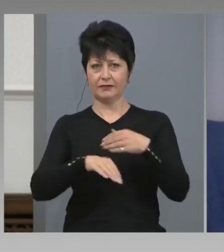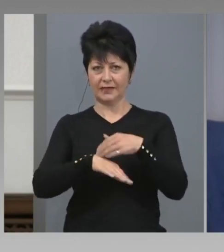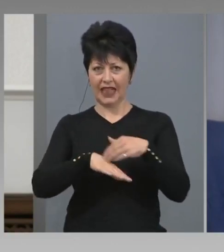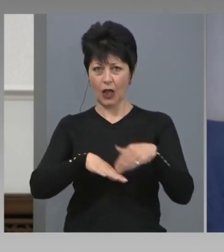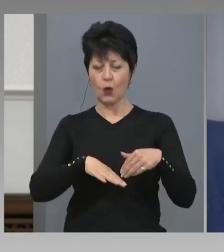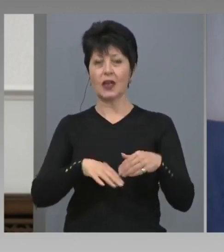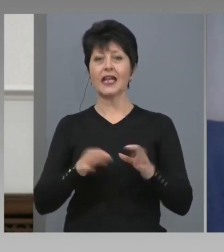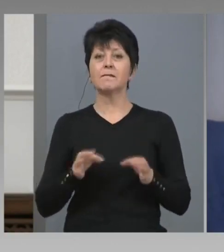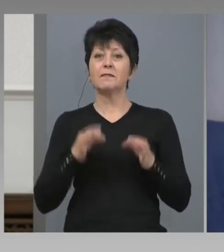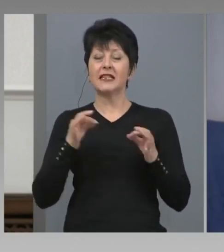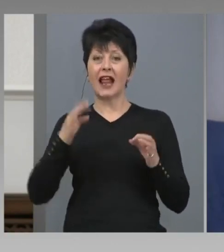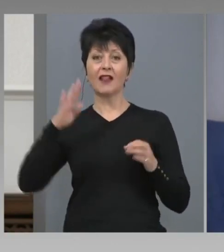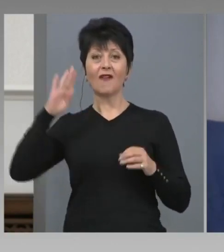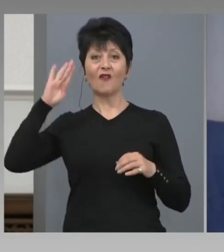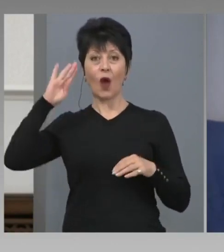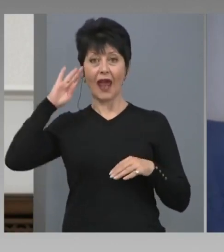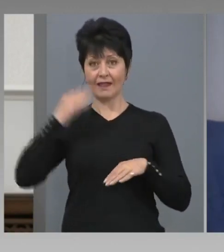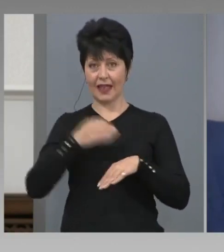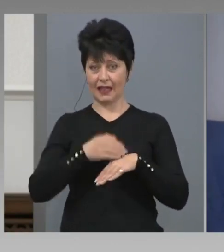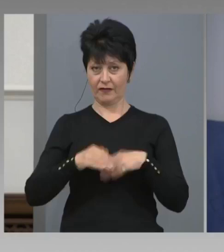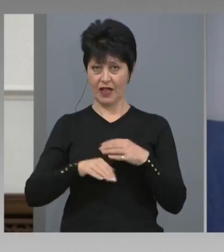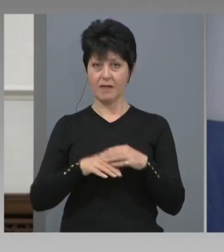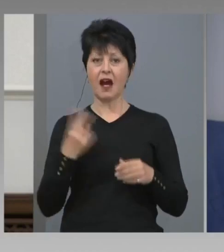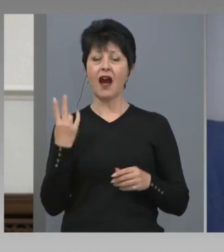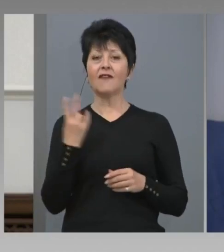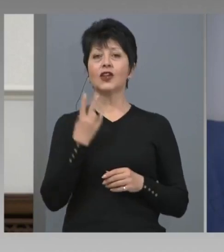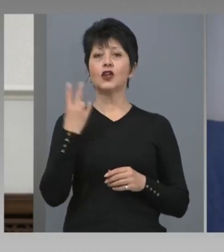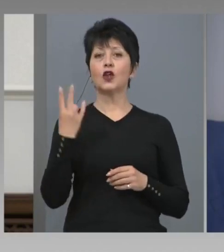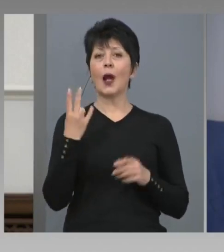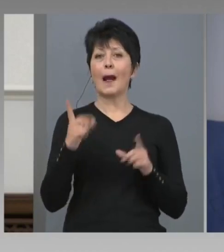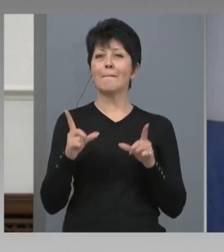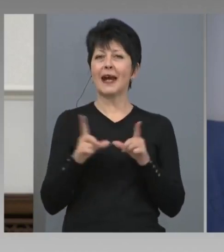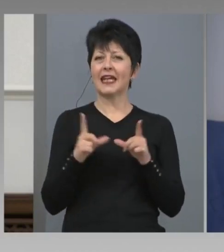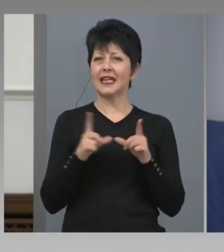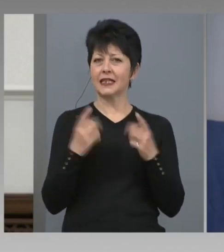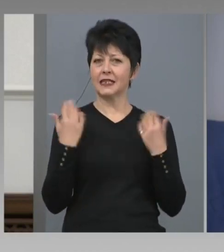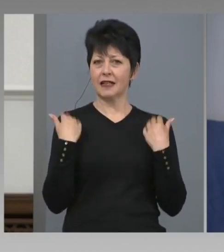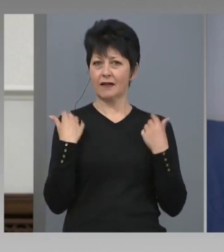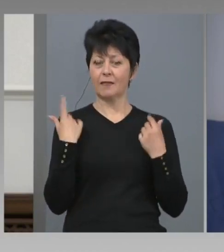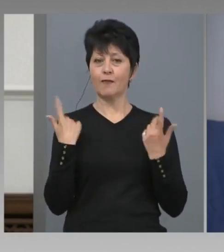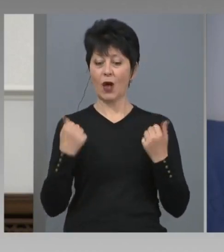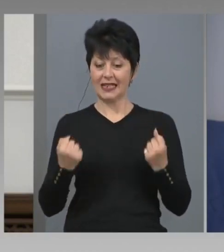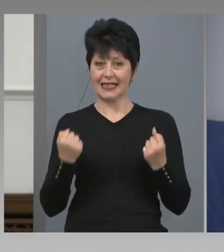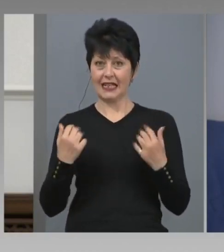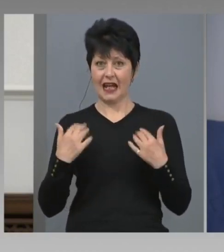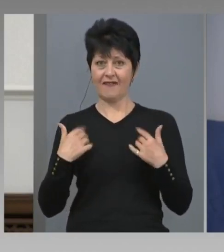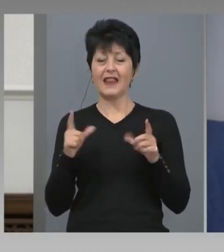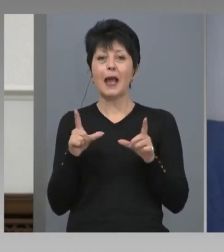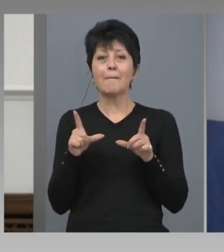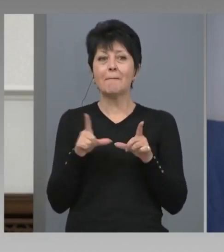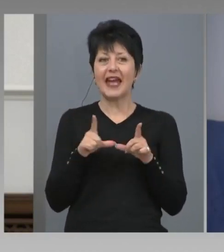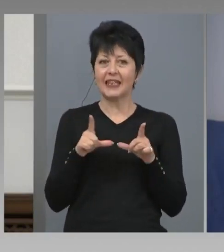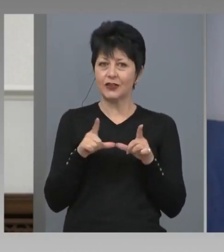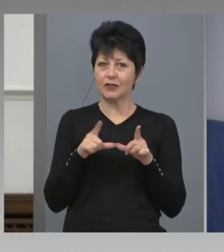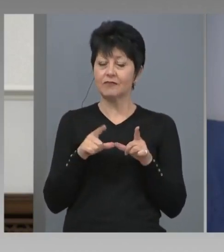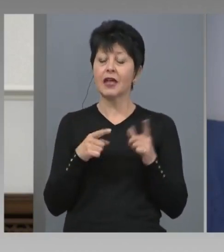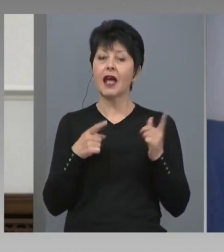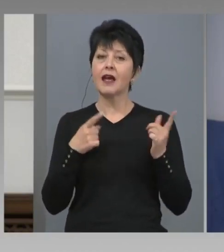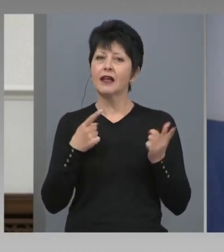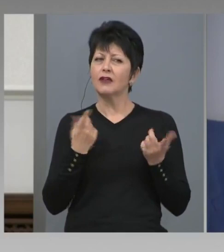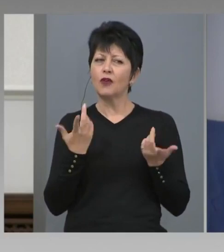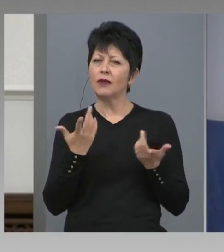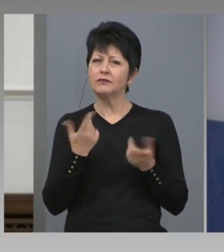хирургия. Той има втора магистърска степен по здравен менеджмент. И той се занимава